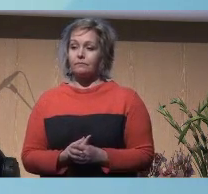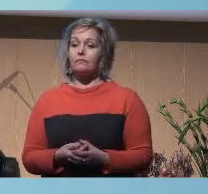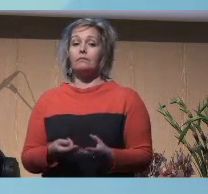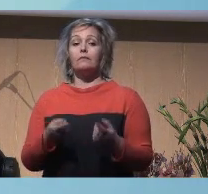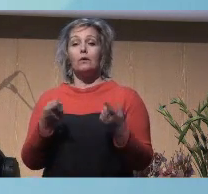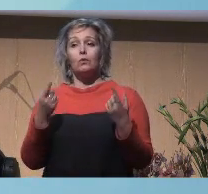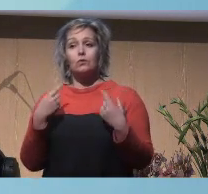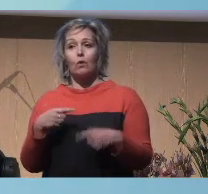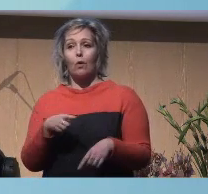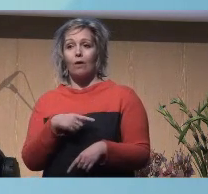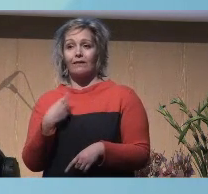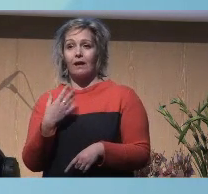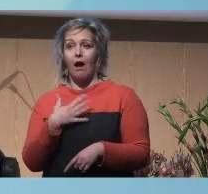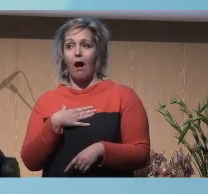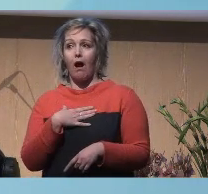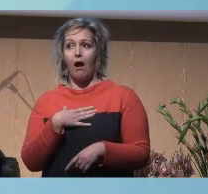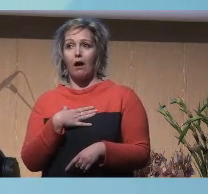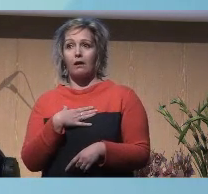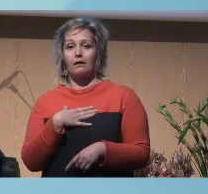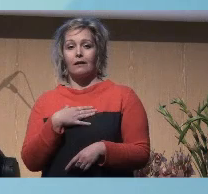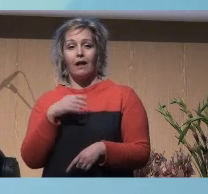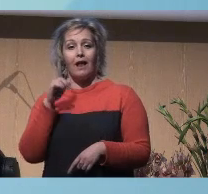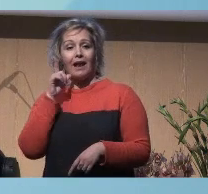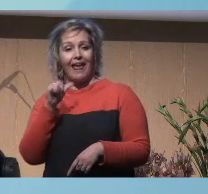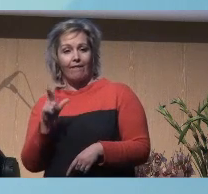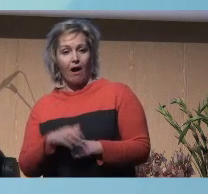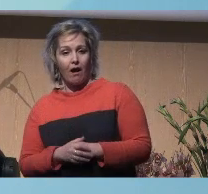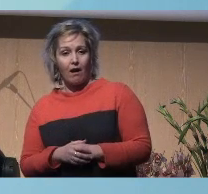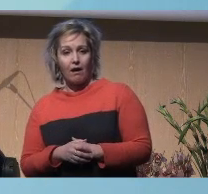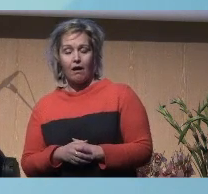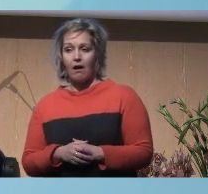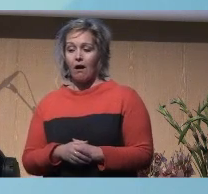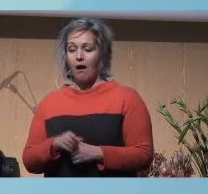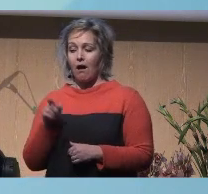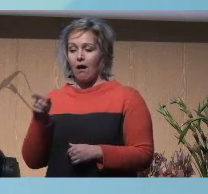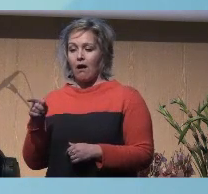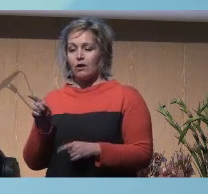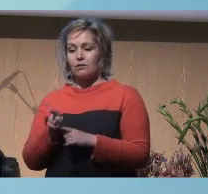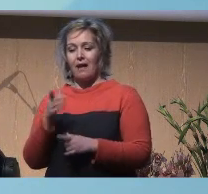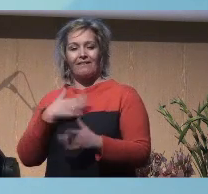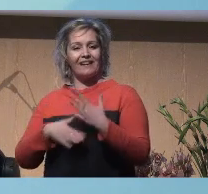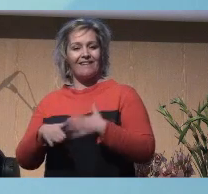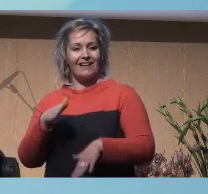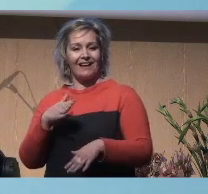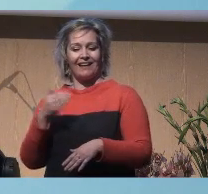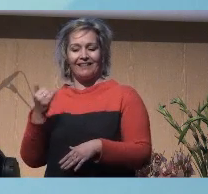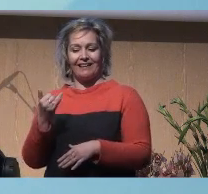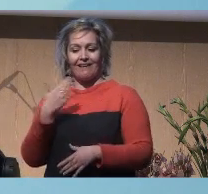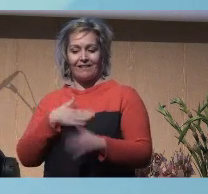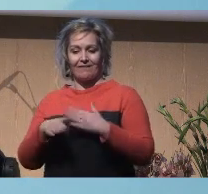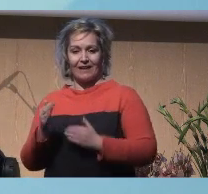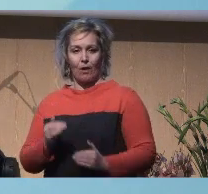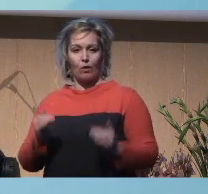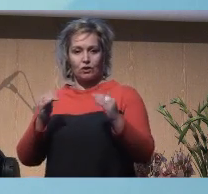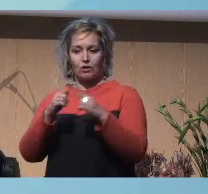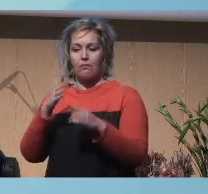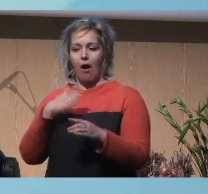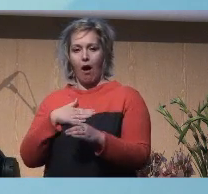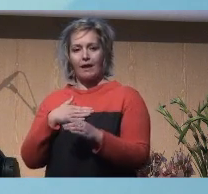så har vi Lena, som en frivillig i en frivillig organisasjon, som har